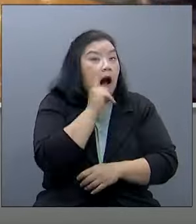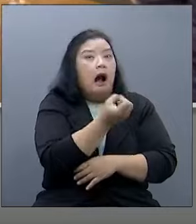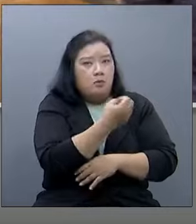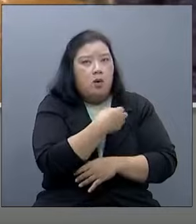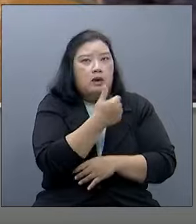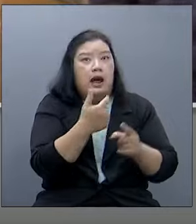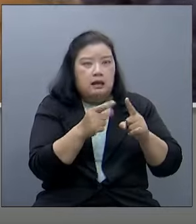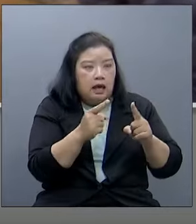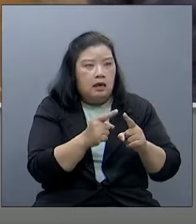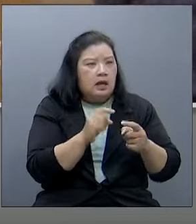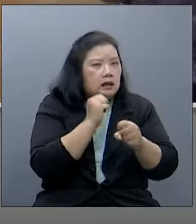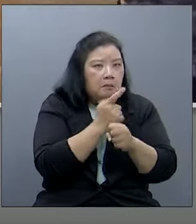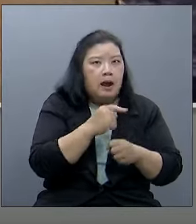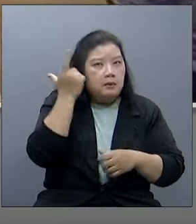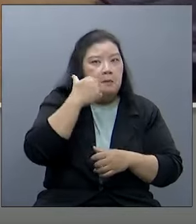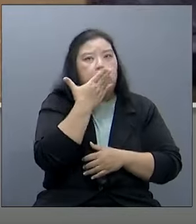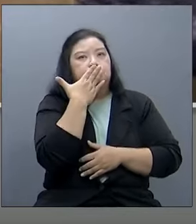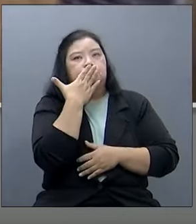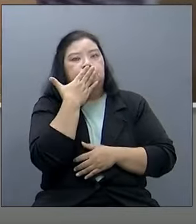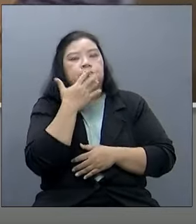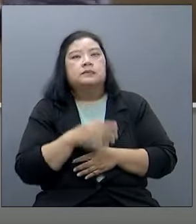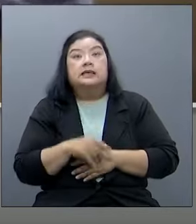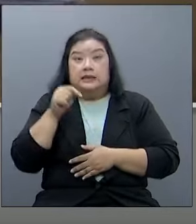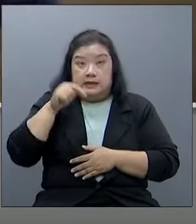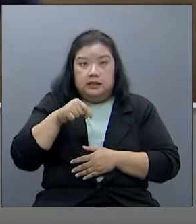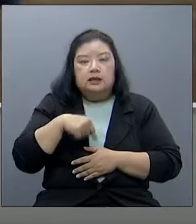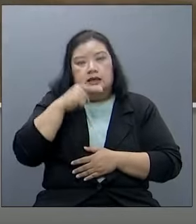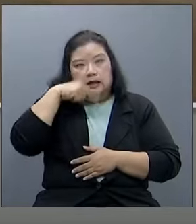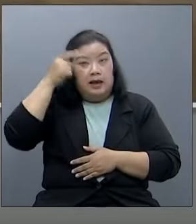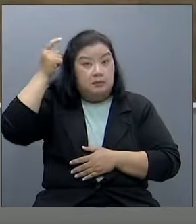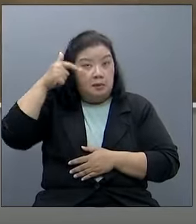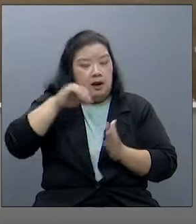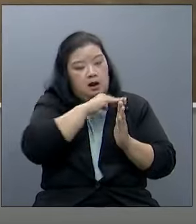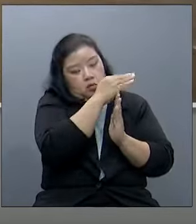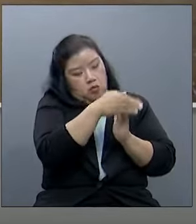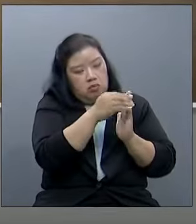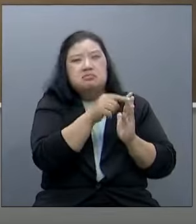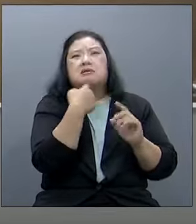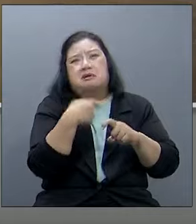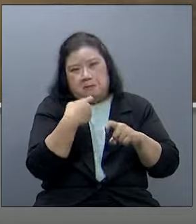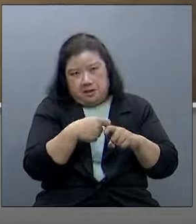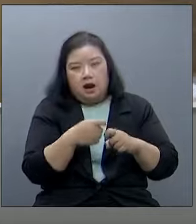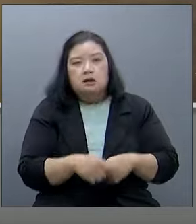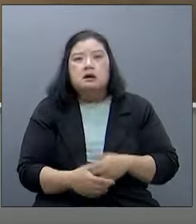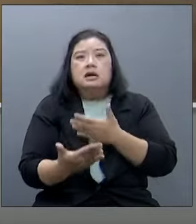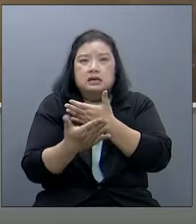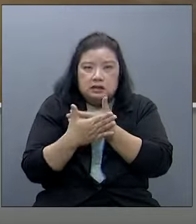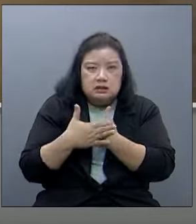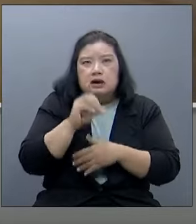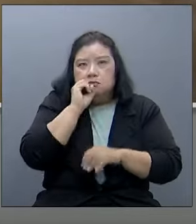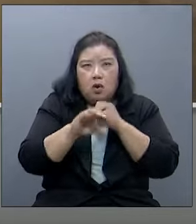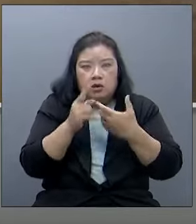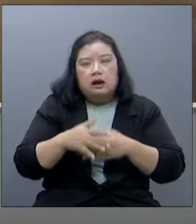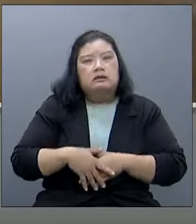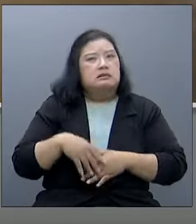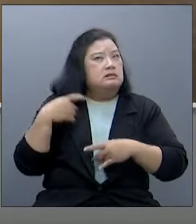ะแต่ตลาดสายลมจอยคือจุดเปราะบางในการบริหารจัดการอย่างมากไม่วาจะปรับการเตือนภายอย่างไรก็ไม่นา